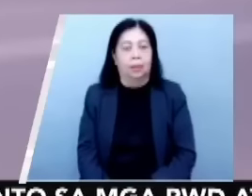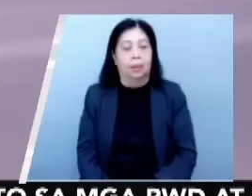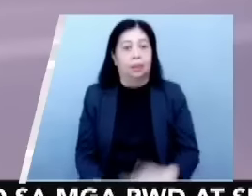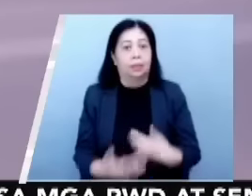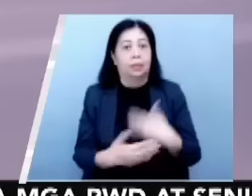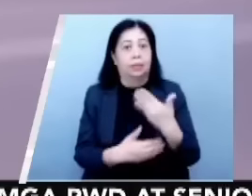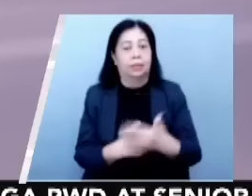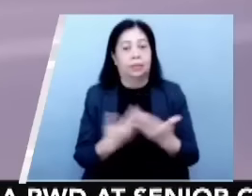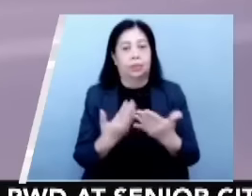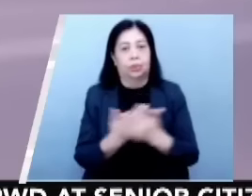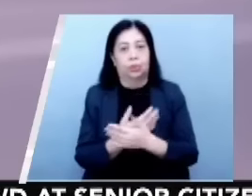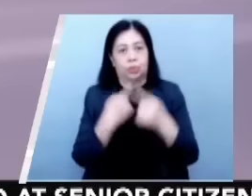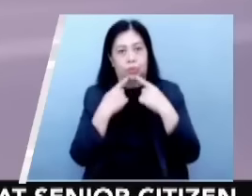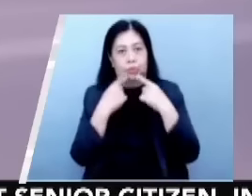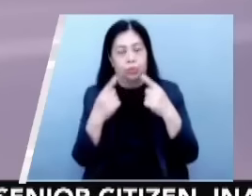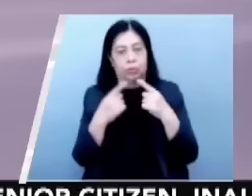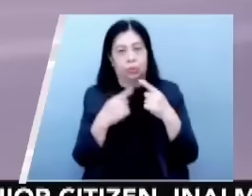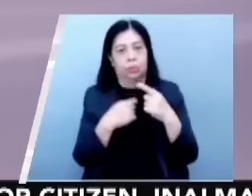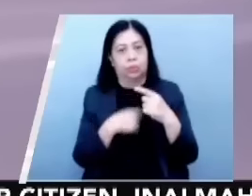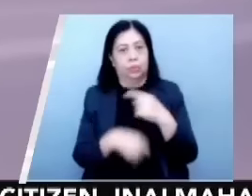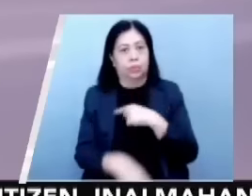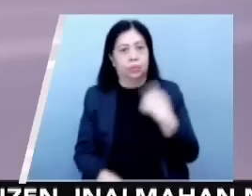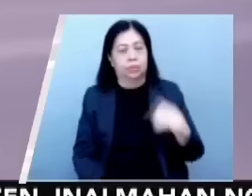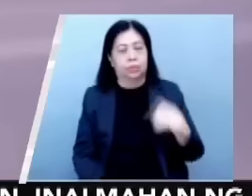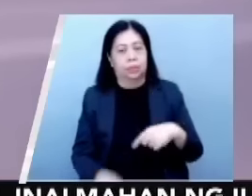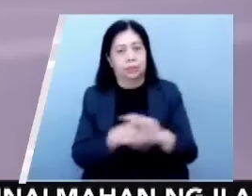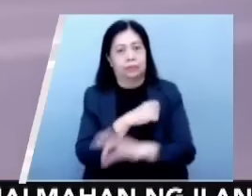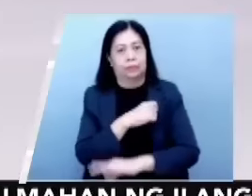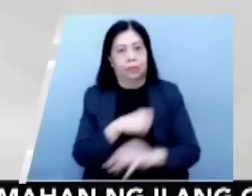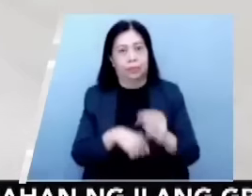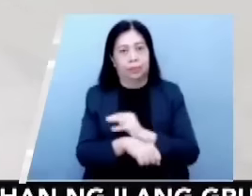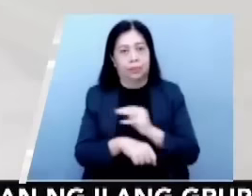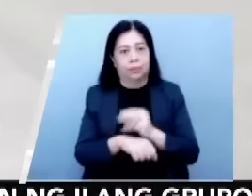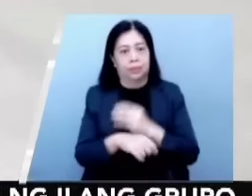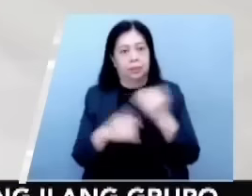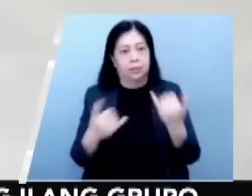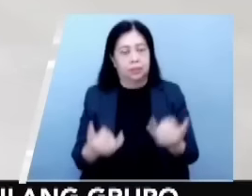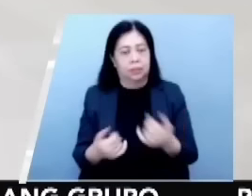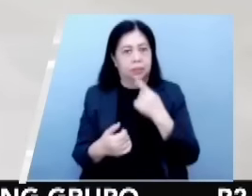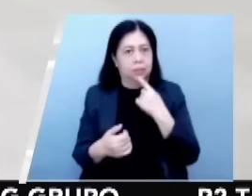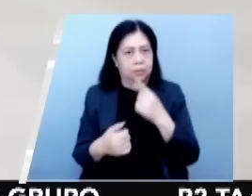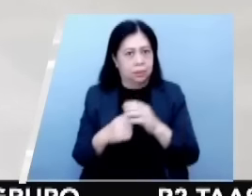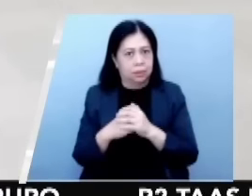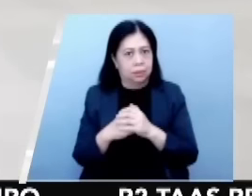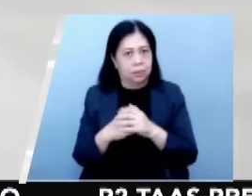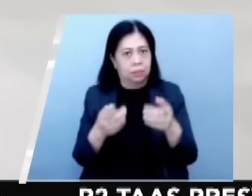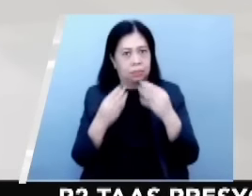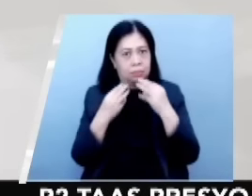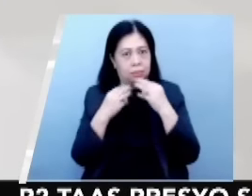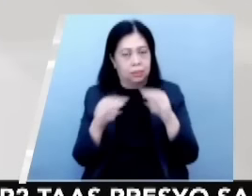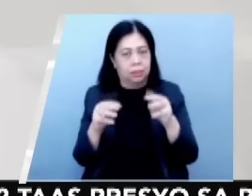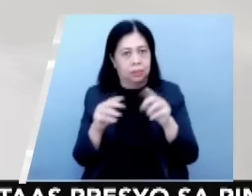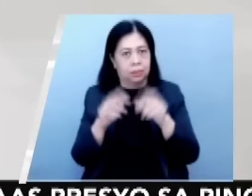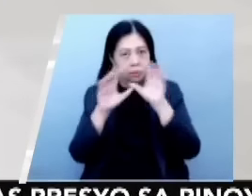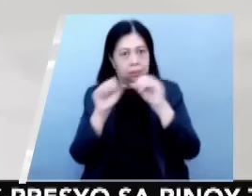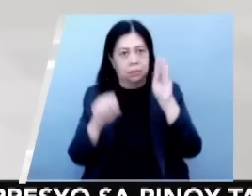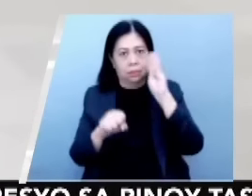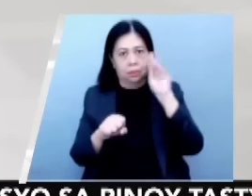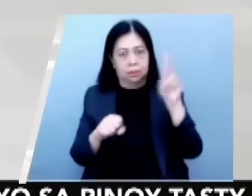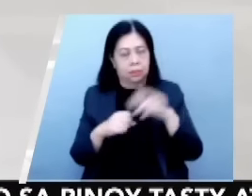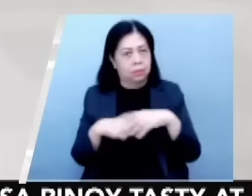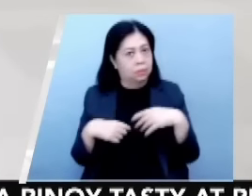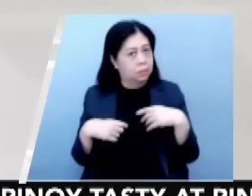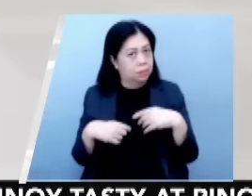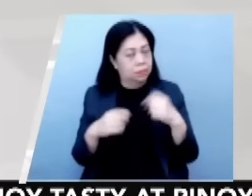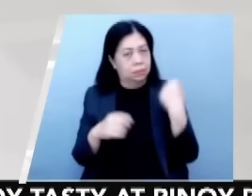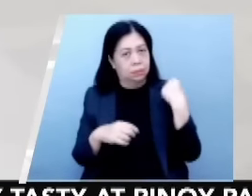Chinese Foreign Ministry spokesperson Mao Ning ngayong araw, sinabi niyang ang mga pahayag ni Marcos ay malubhang paglabag sa